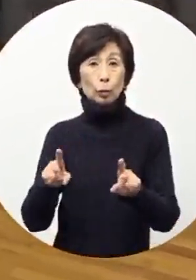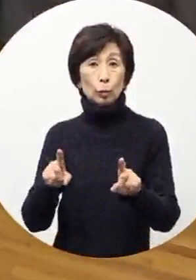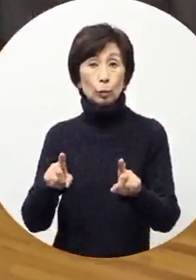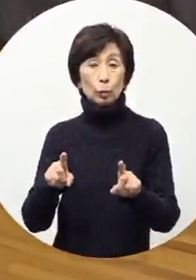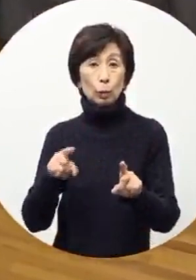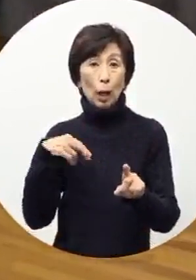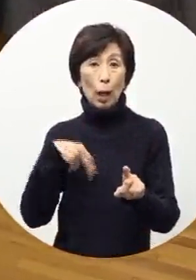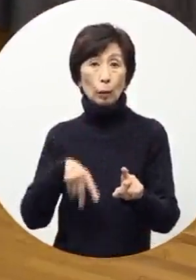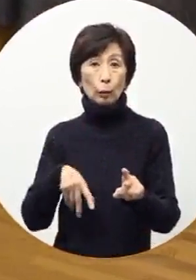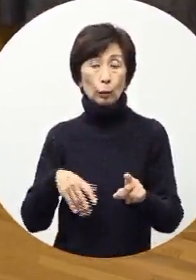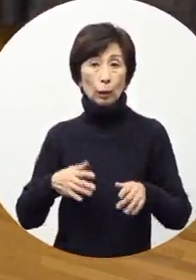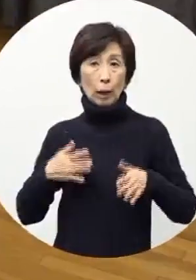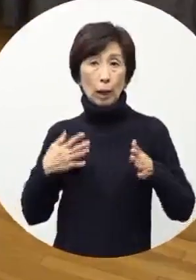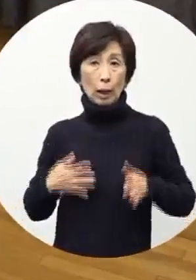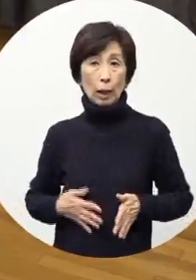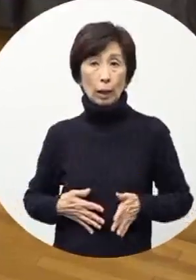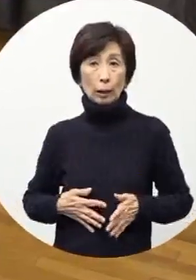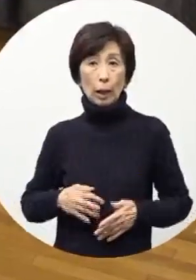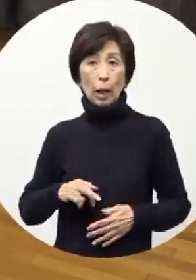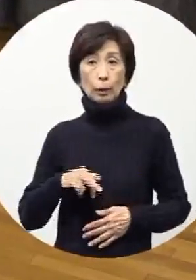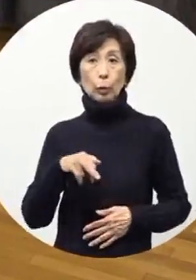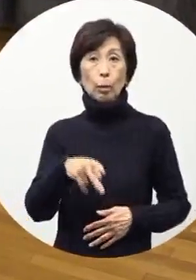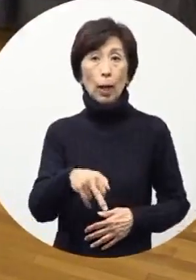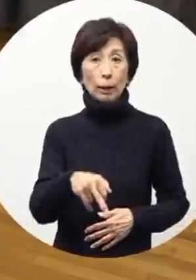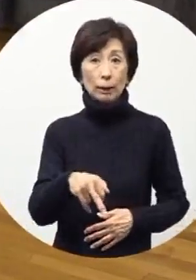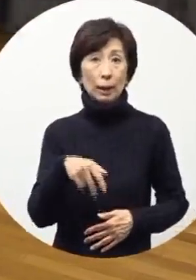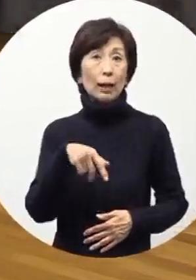より足をこう前に出すと歩きますね。